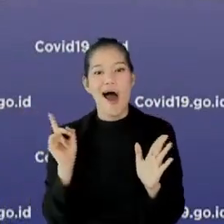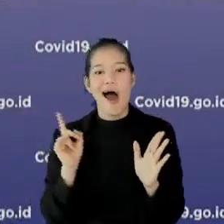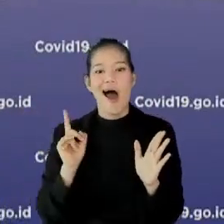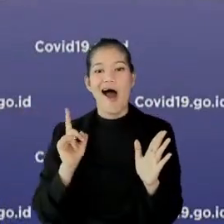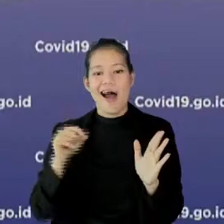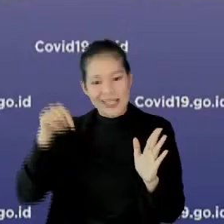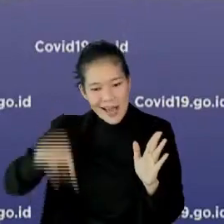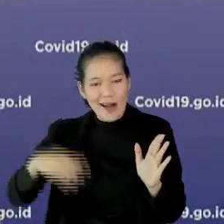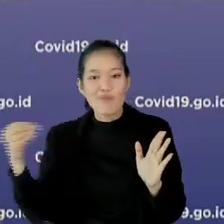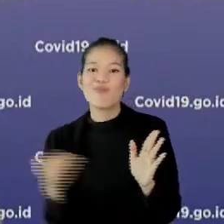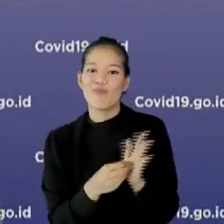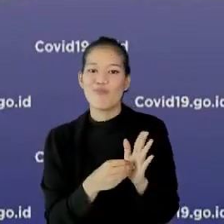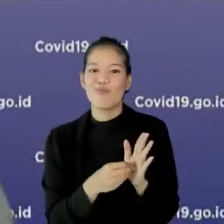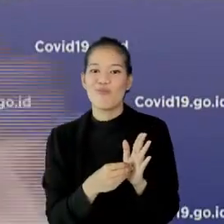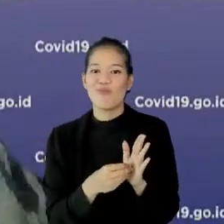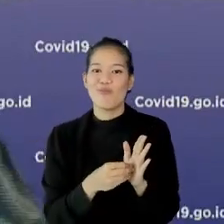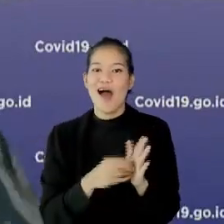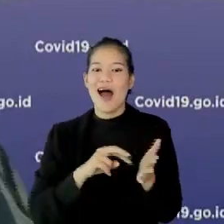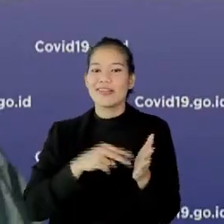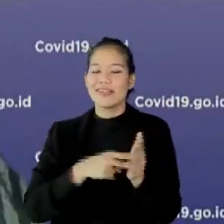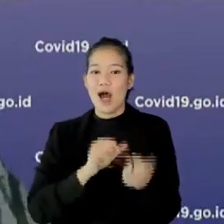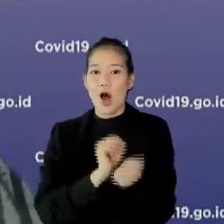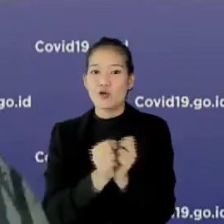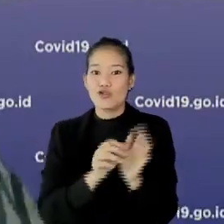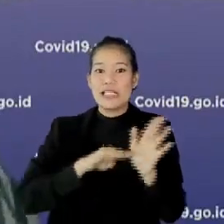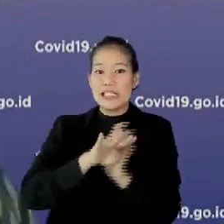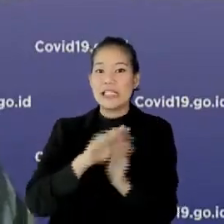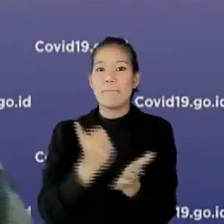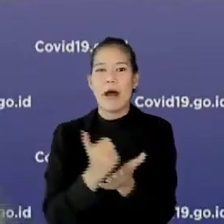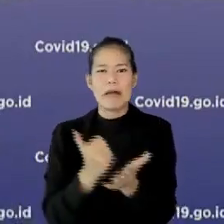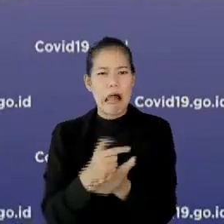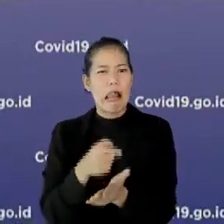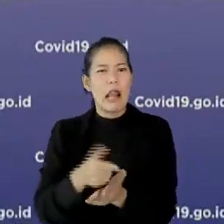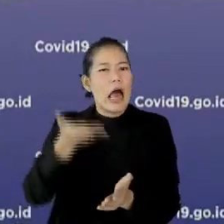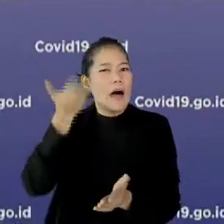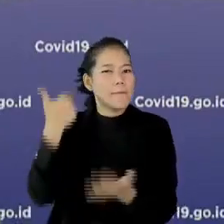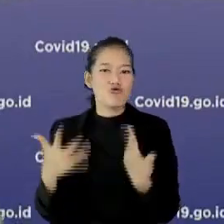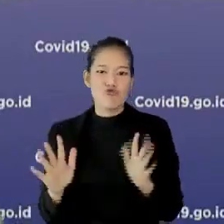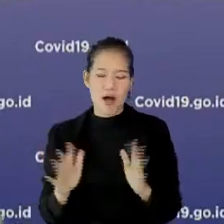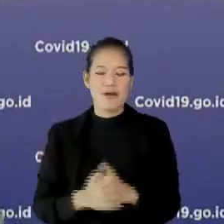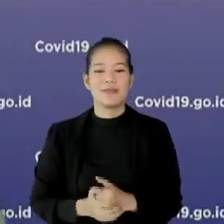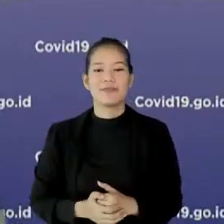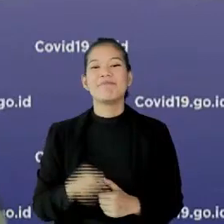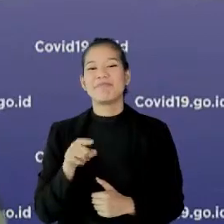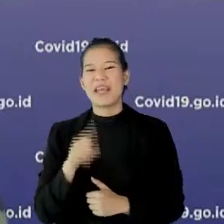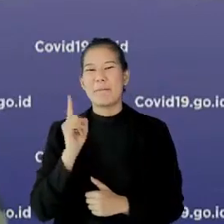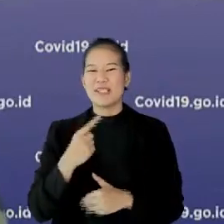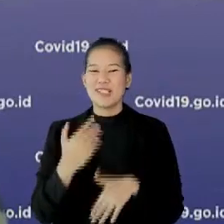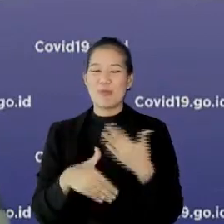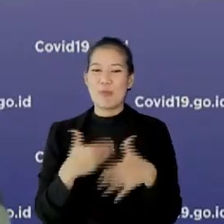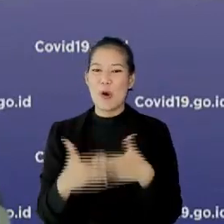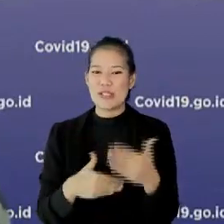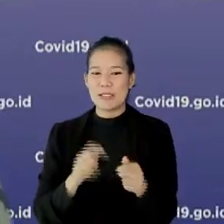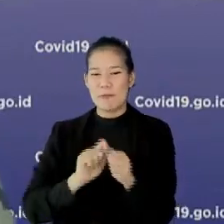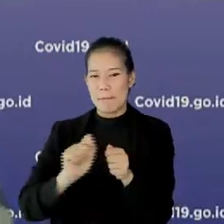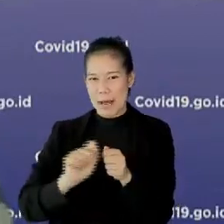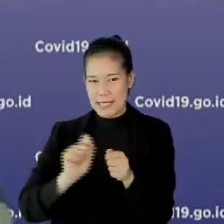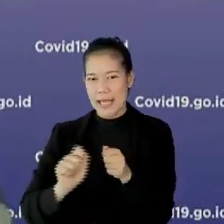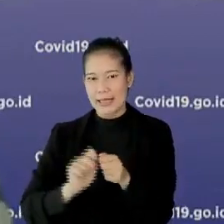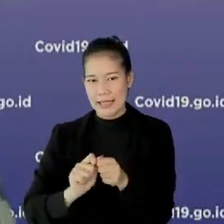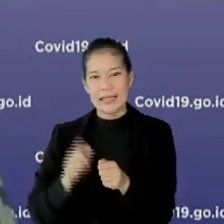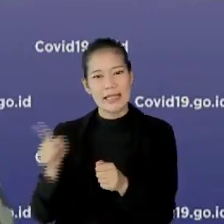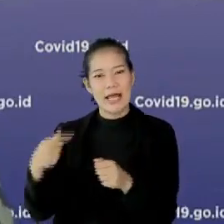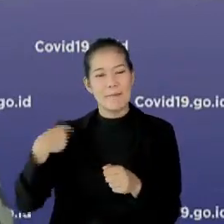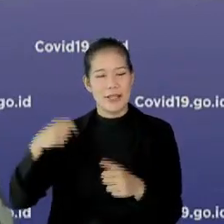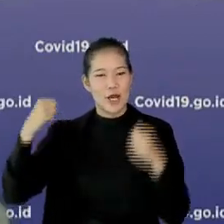nggak mau dimasukin, kesannya tinggi sekarang, padahal meninggalnya sudah di pekan-pekan yang lalu misalnya. Nah ini memang masih dalam proses perbaikan yang juga